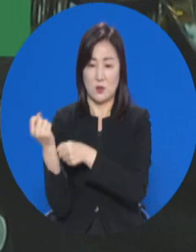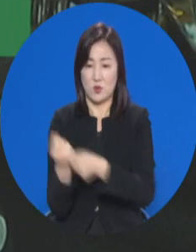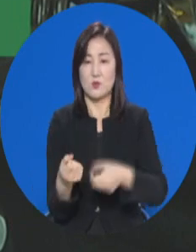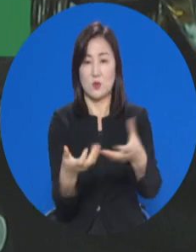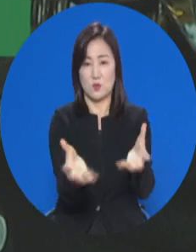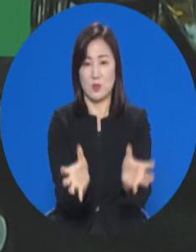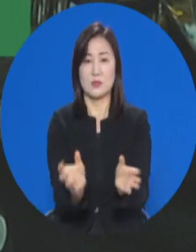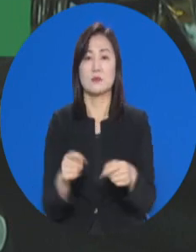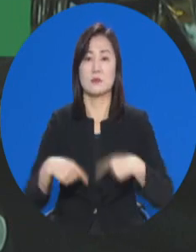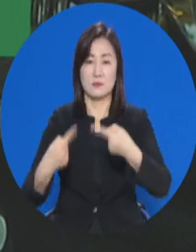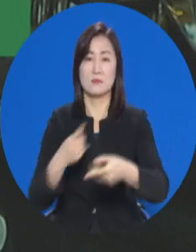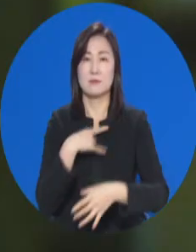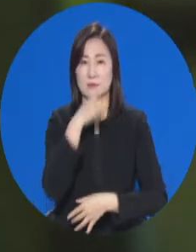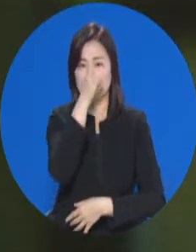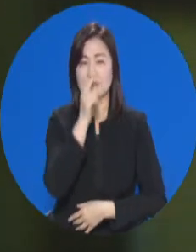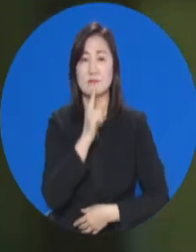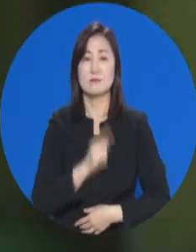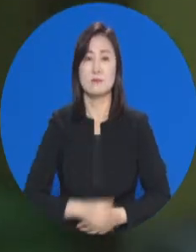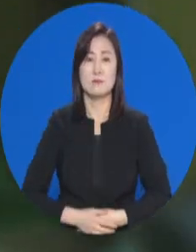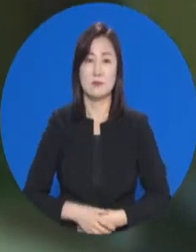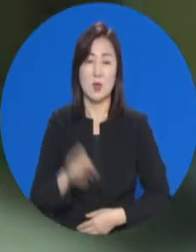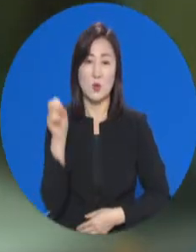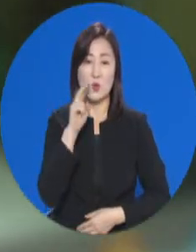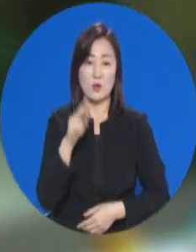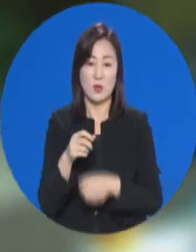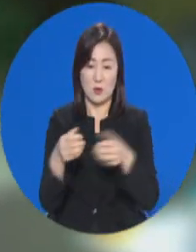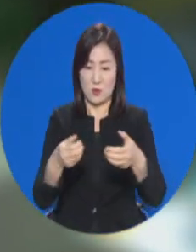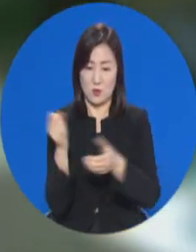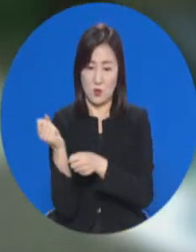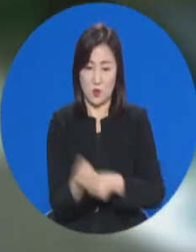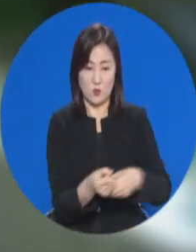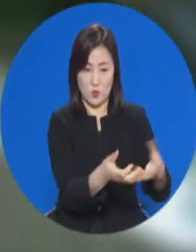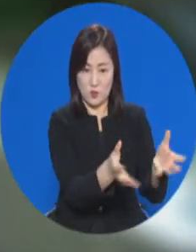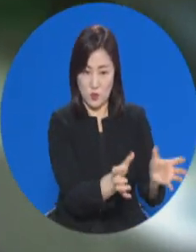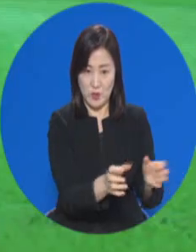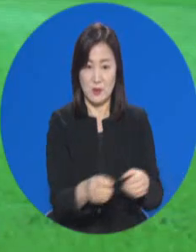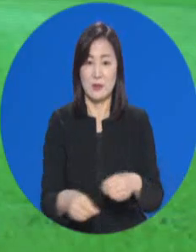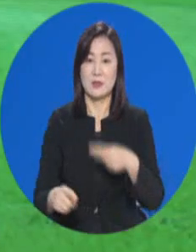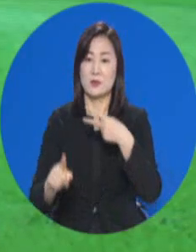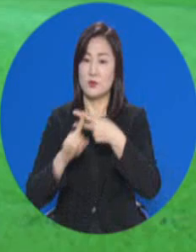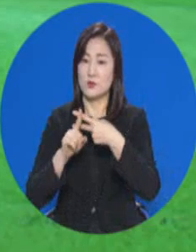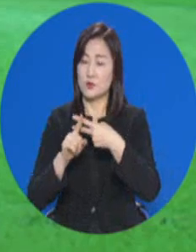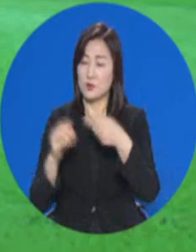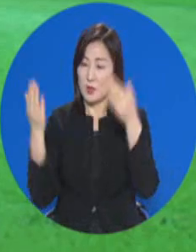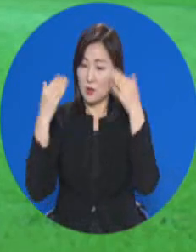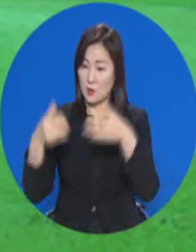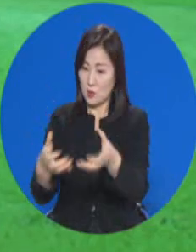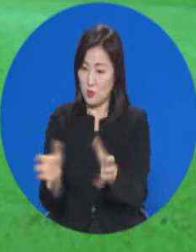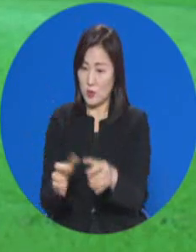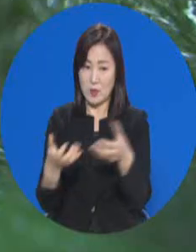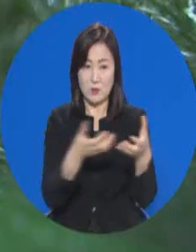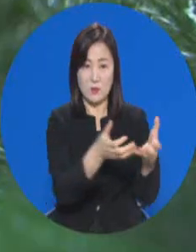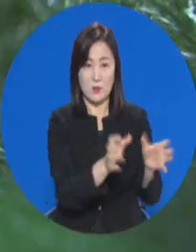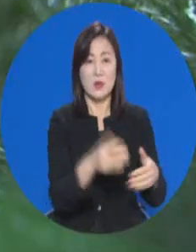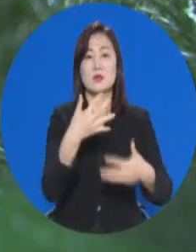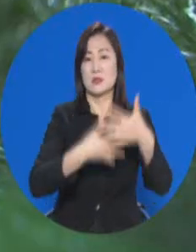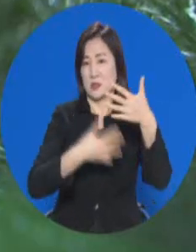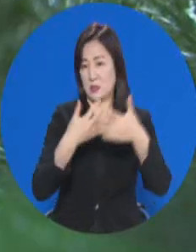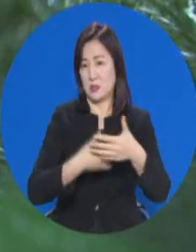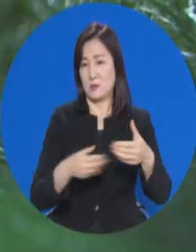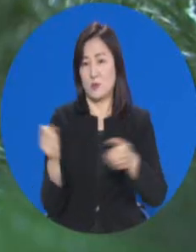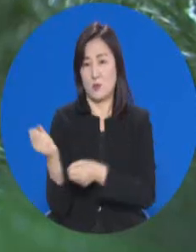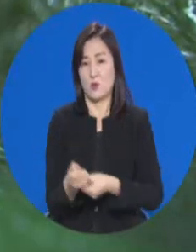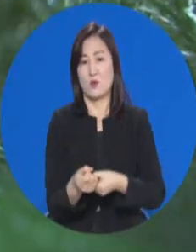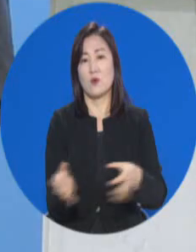골프 모임을 했다는 겁니다. 용인 골프 모임과 상일중학교 등 3개의 집단 감염원이 스크린 골프 모임으로 확인된